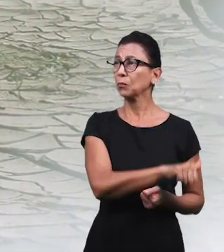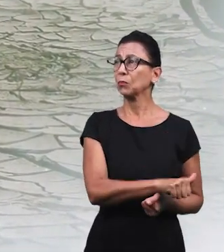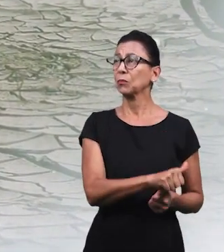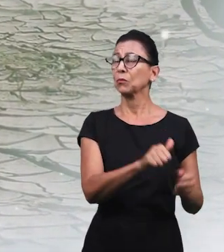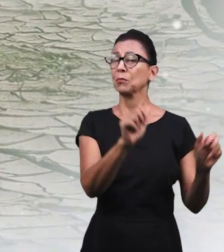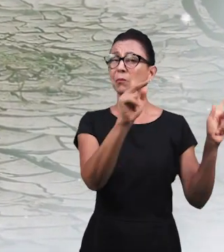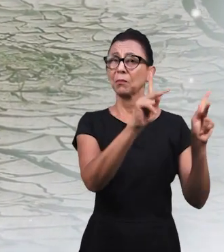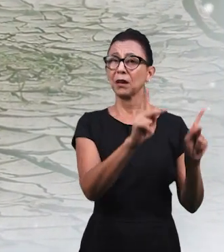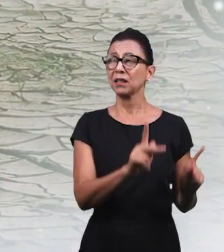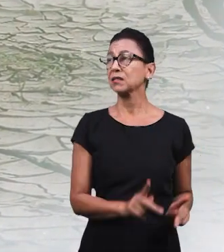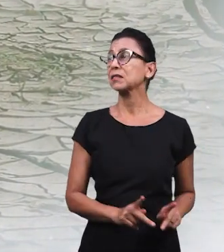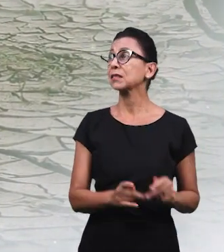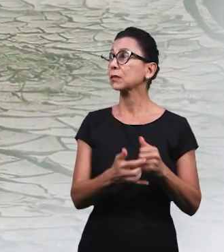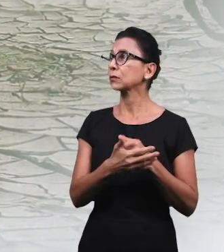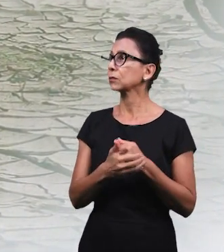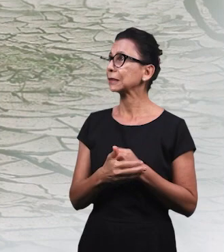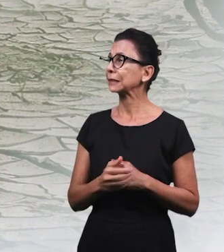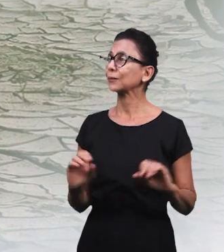Sem paz, sem